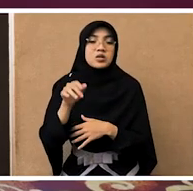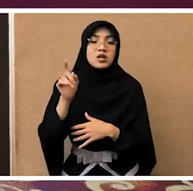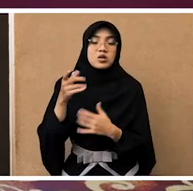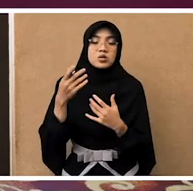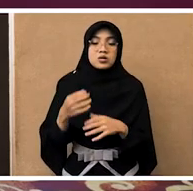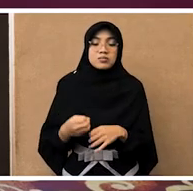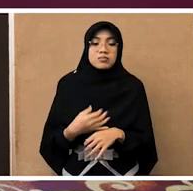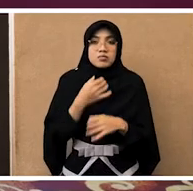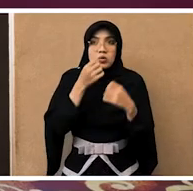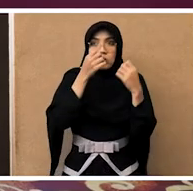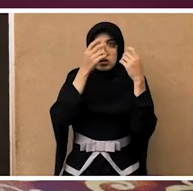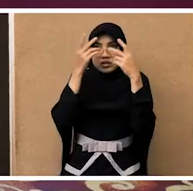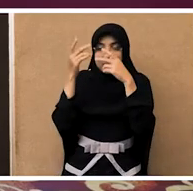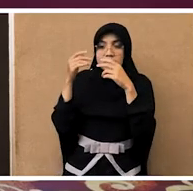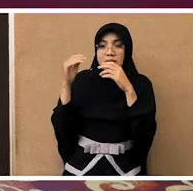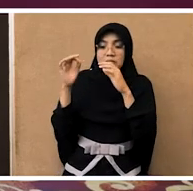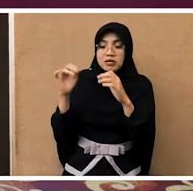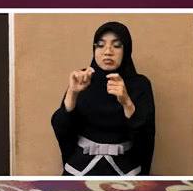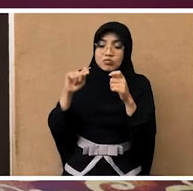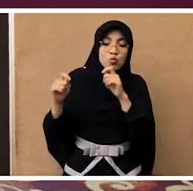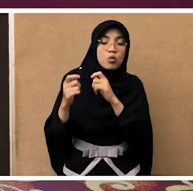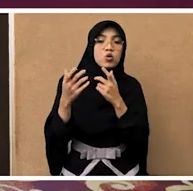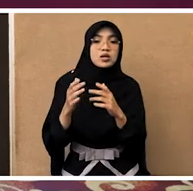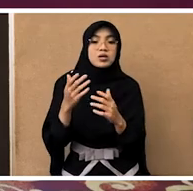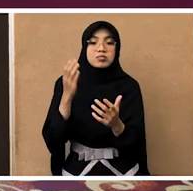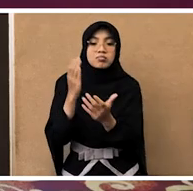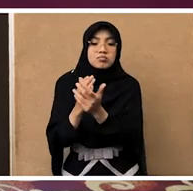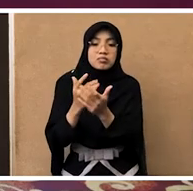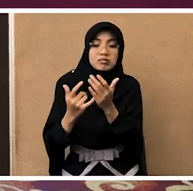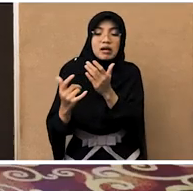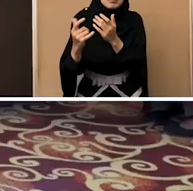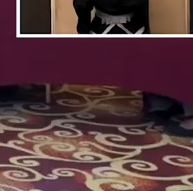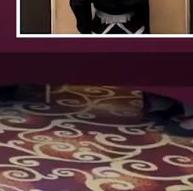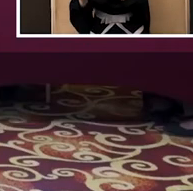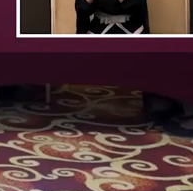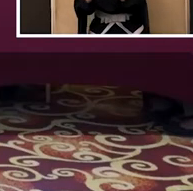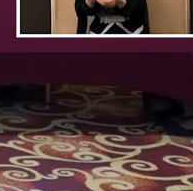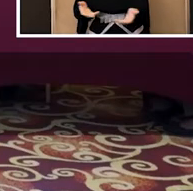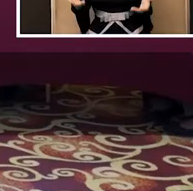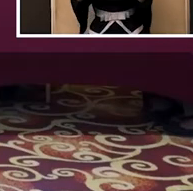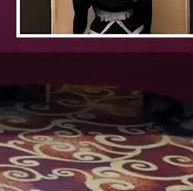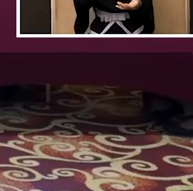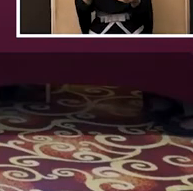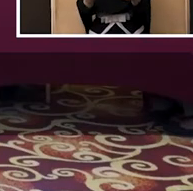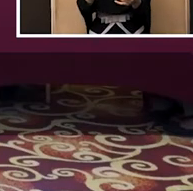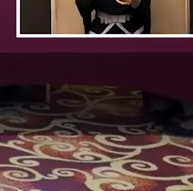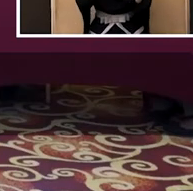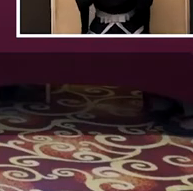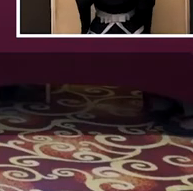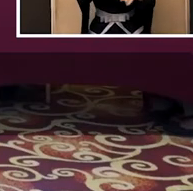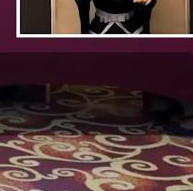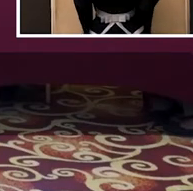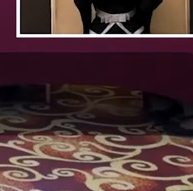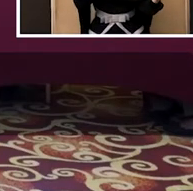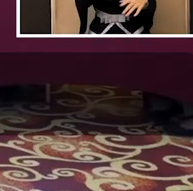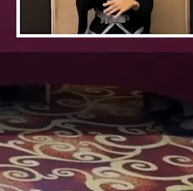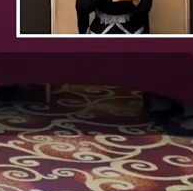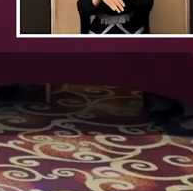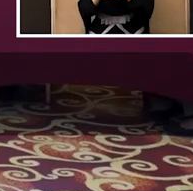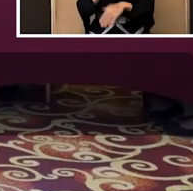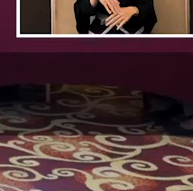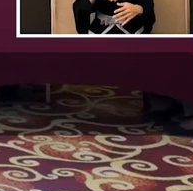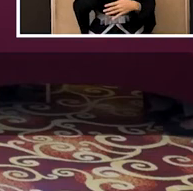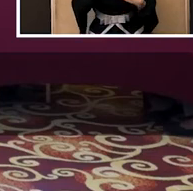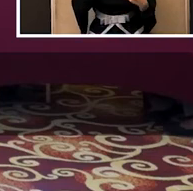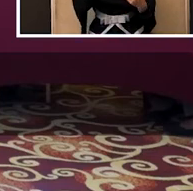menggugah konsep-konsep ideal yang selama ini ajak Berdiri dalam kondisi-kondisi yang sifatnya memiliki keragaman disabilitas